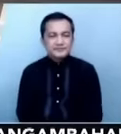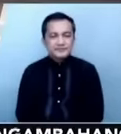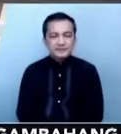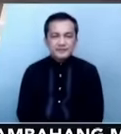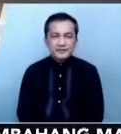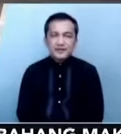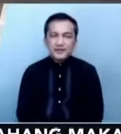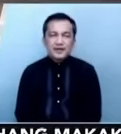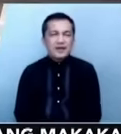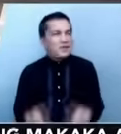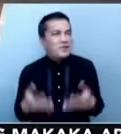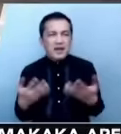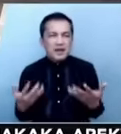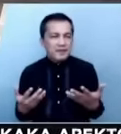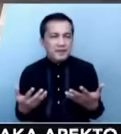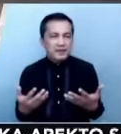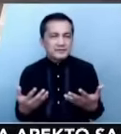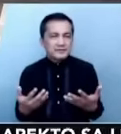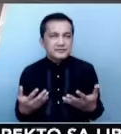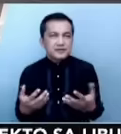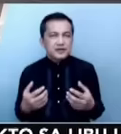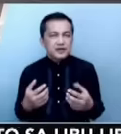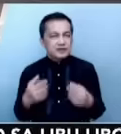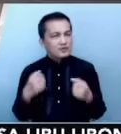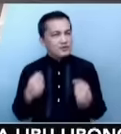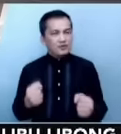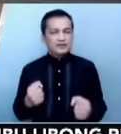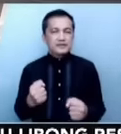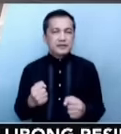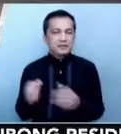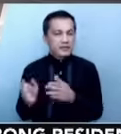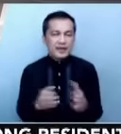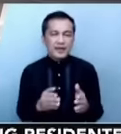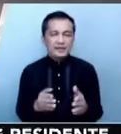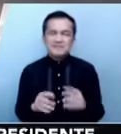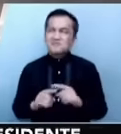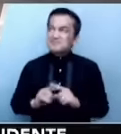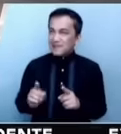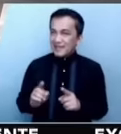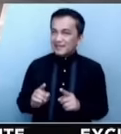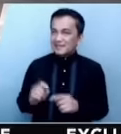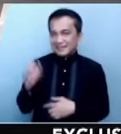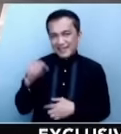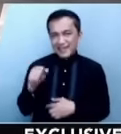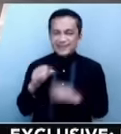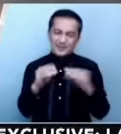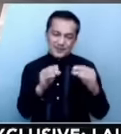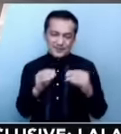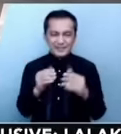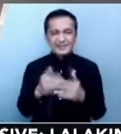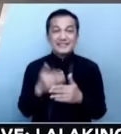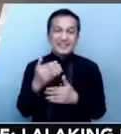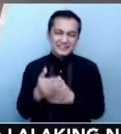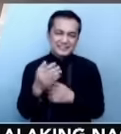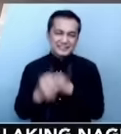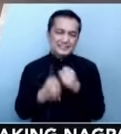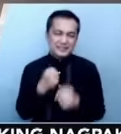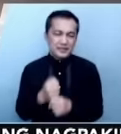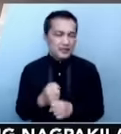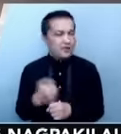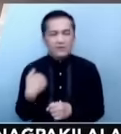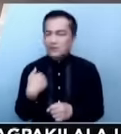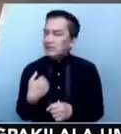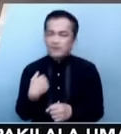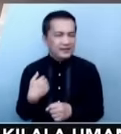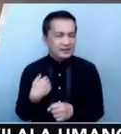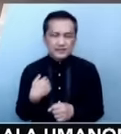solid na plans. But yeah, we're talking about it. It will be next year. Pero wala pang date, wala